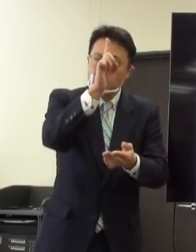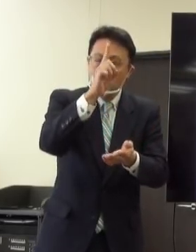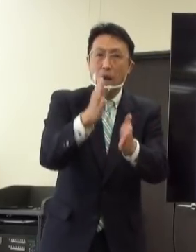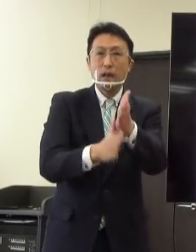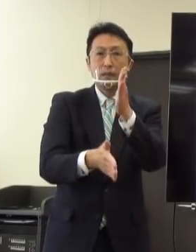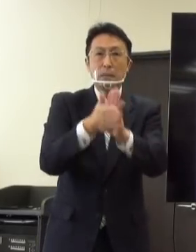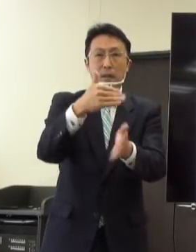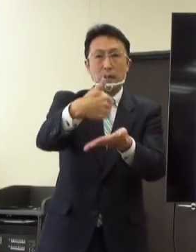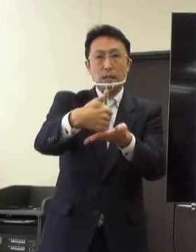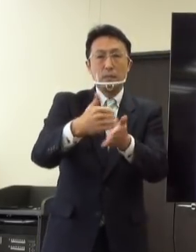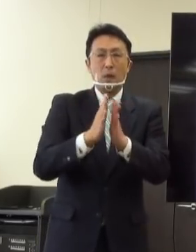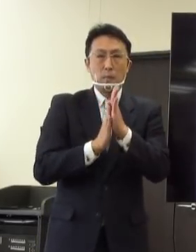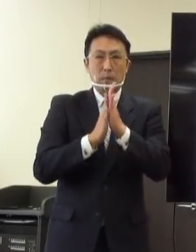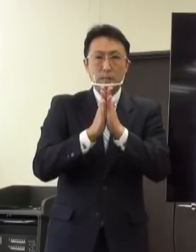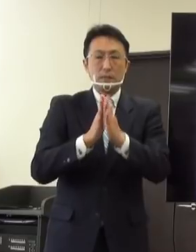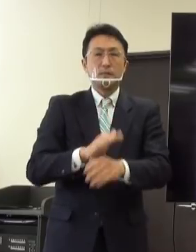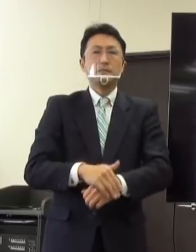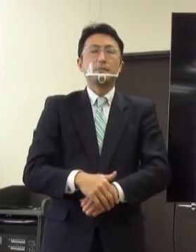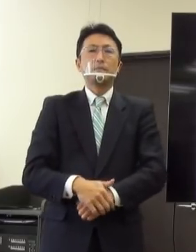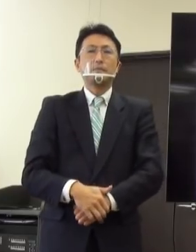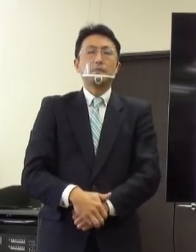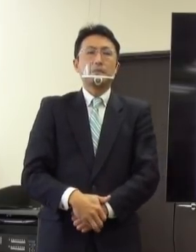応していくのかというのはどうなんでしょう